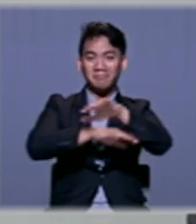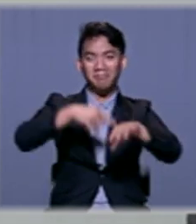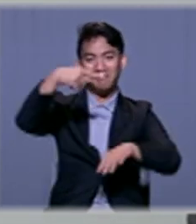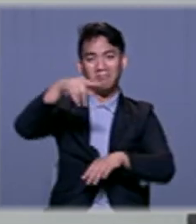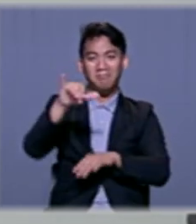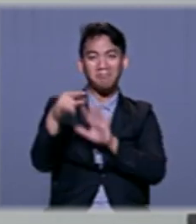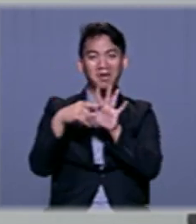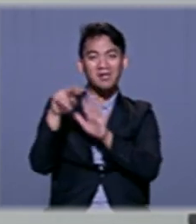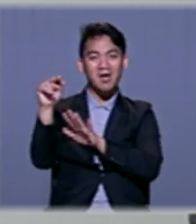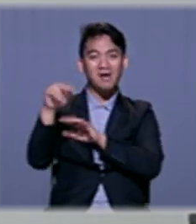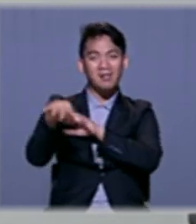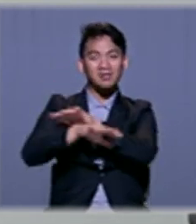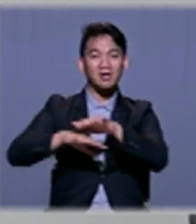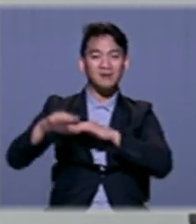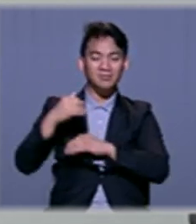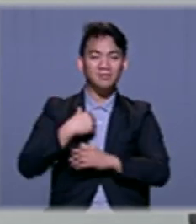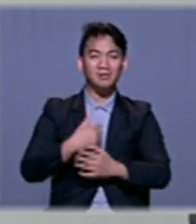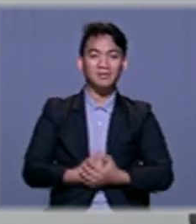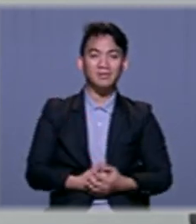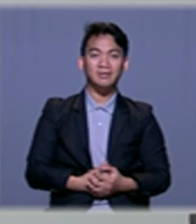ยะเวลาที่การต่อ